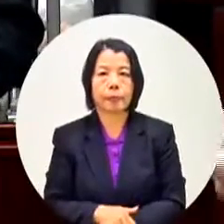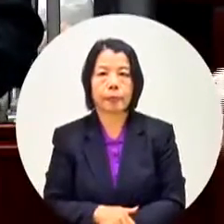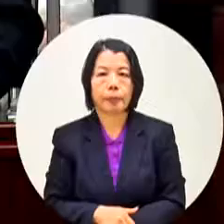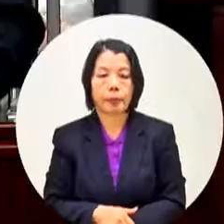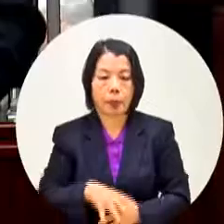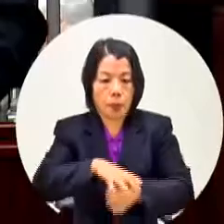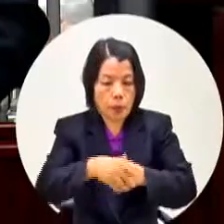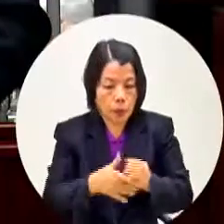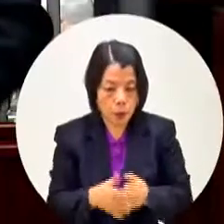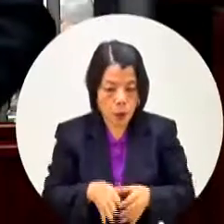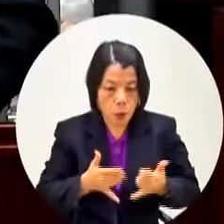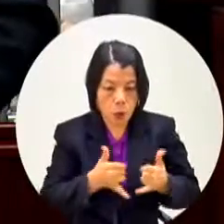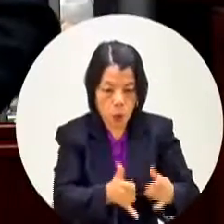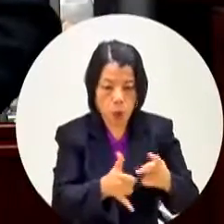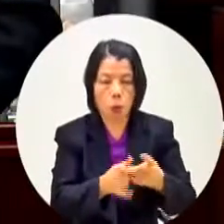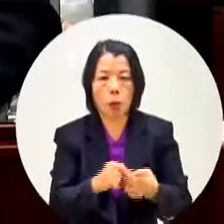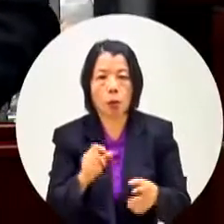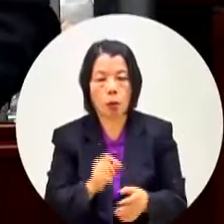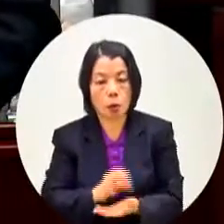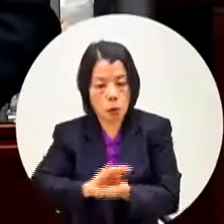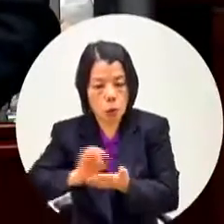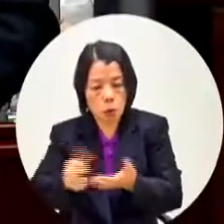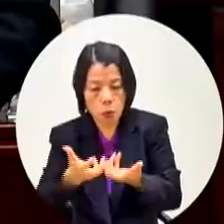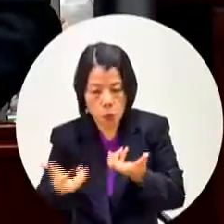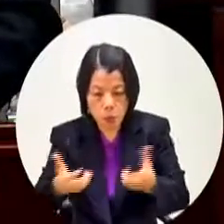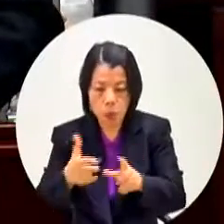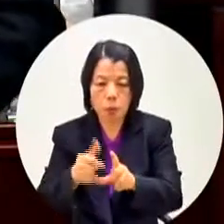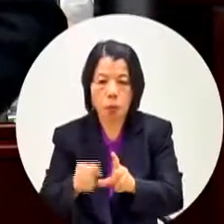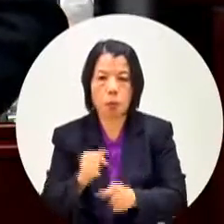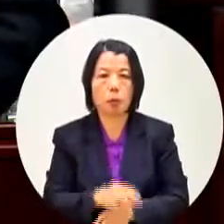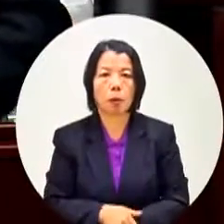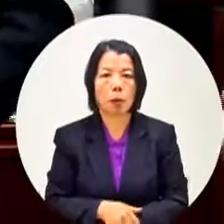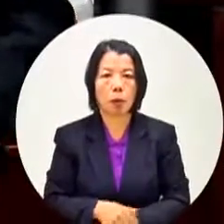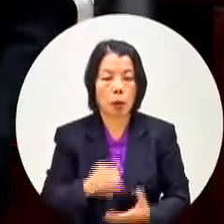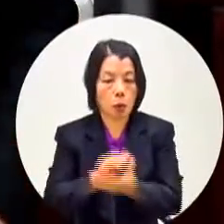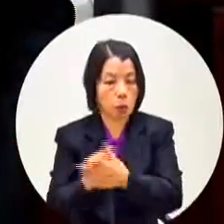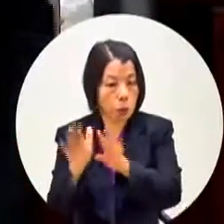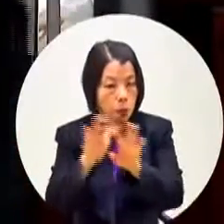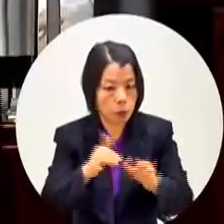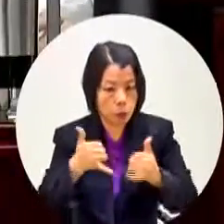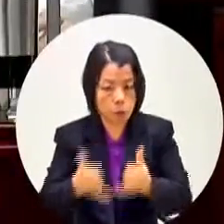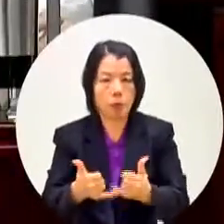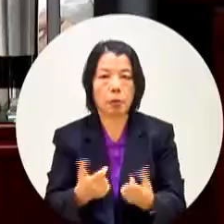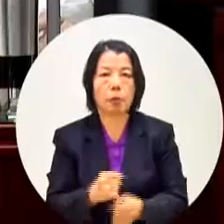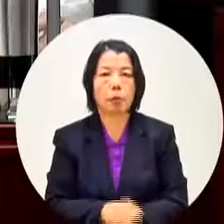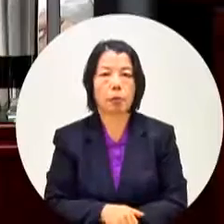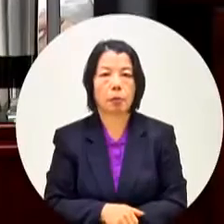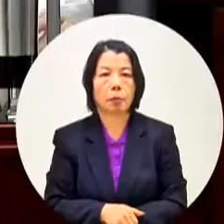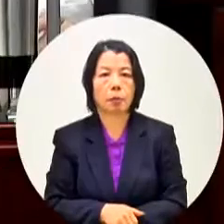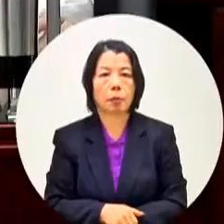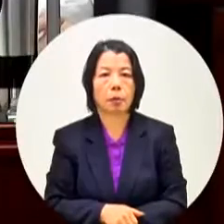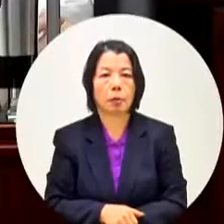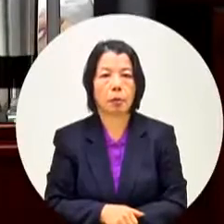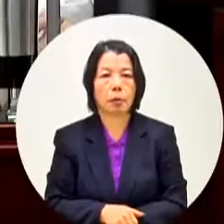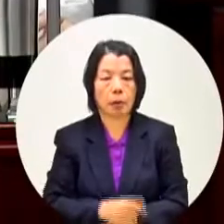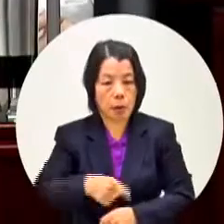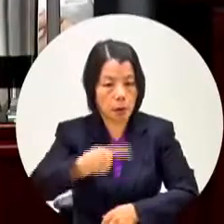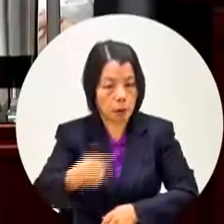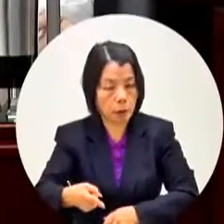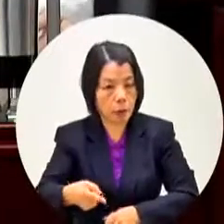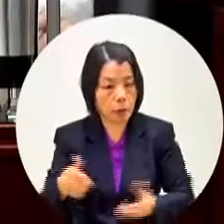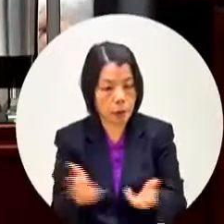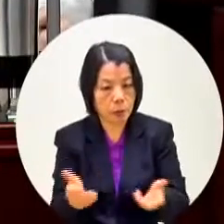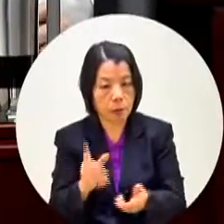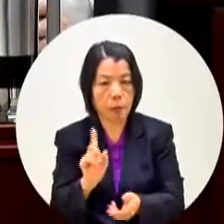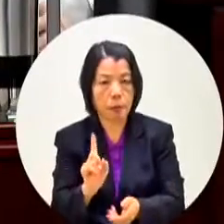是不是也可以纳入同盘检讨？好，为了我们因应这个桥头科学园区。 当然后续会配合这个科学